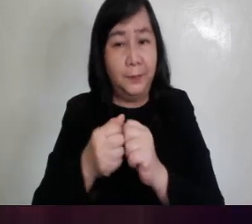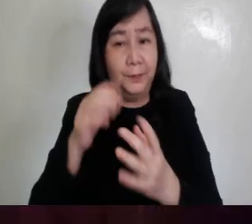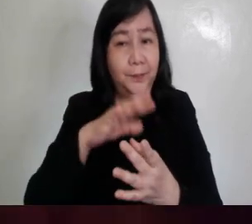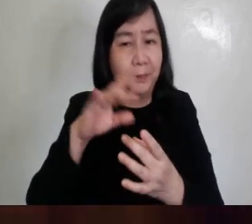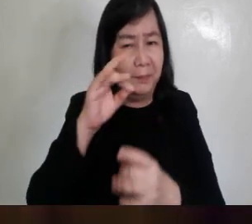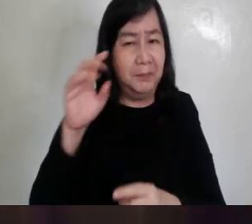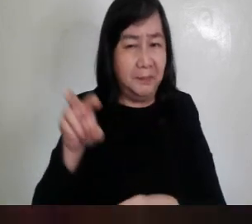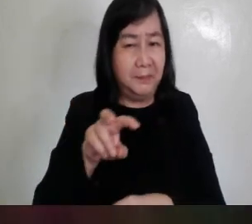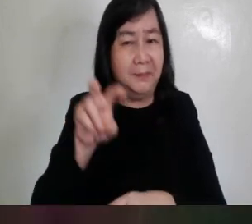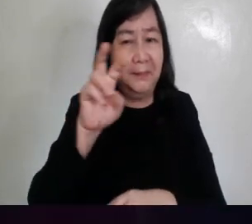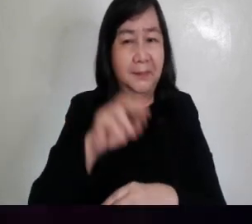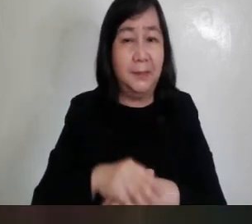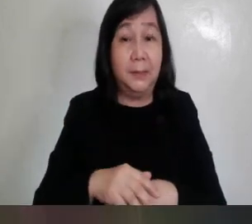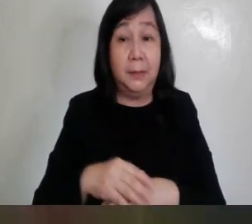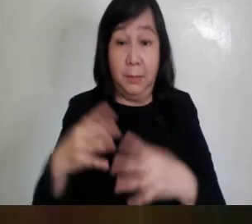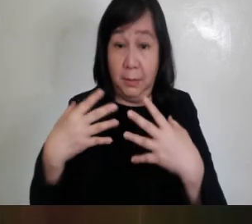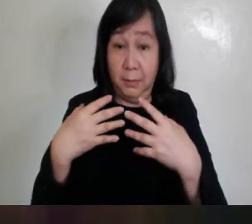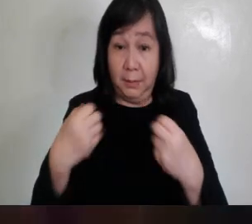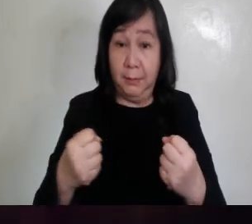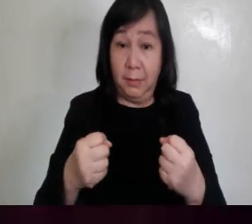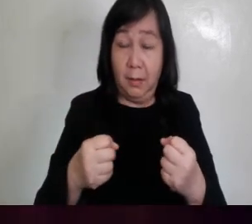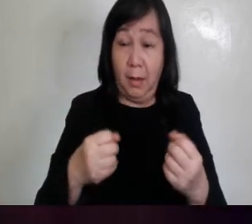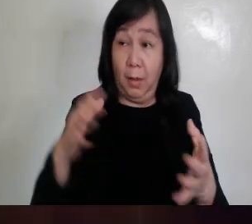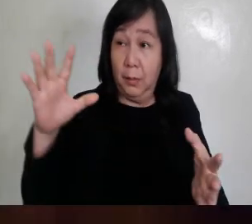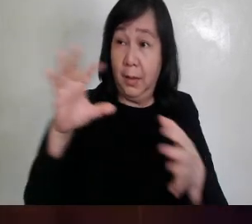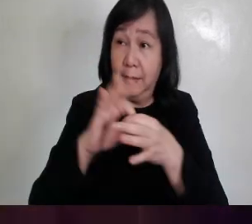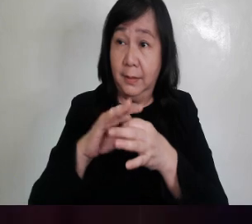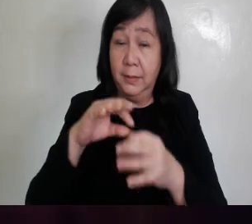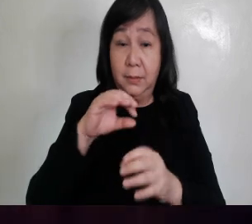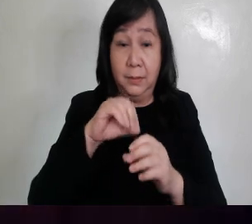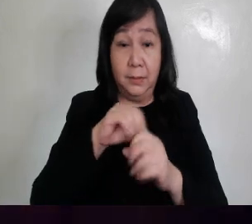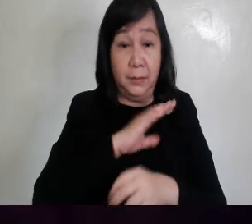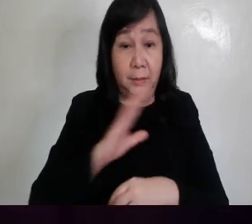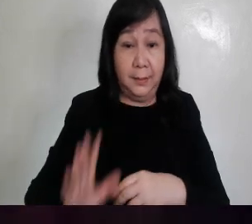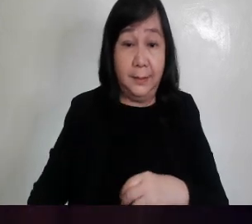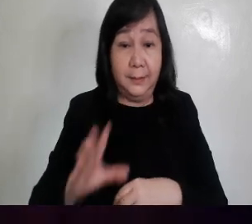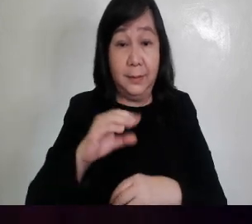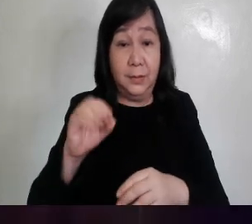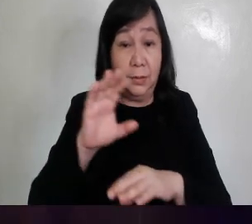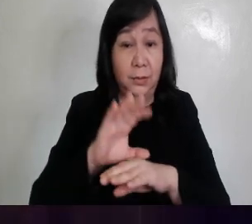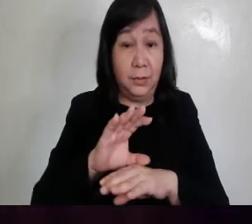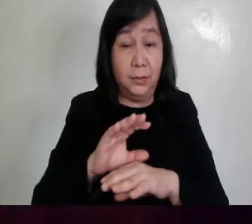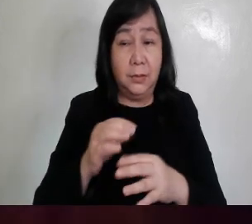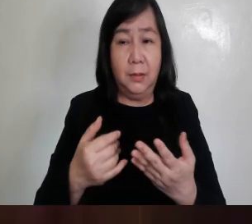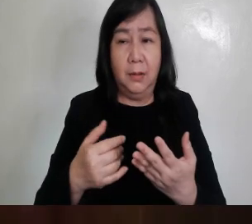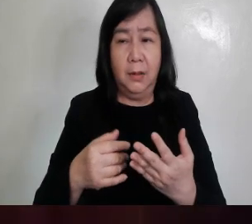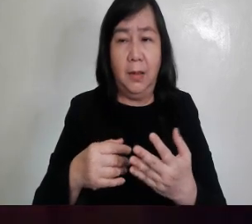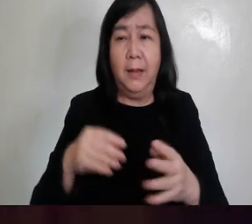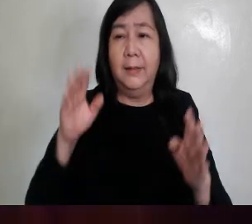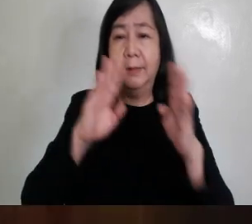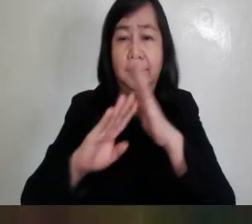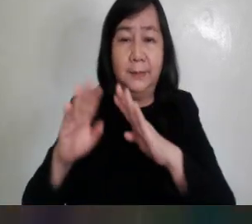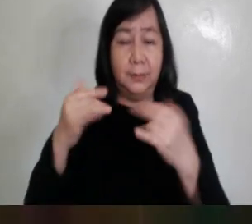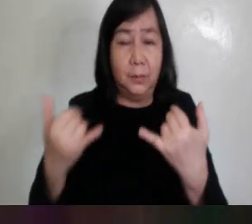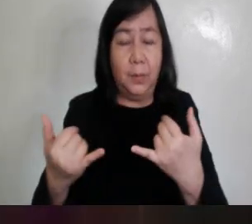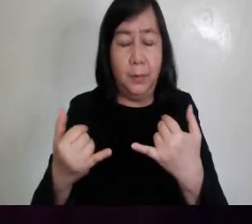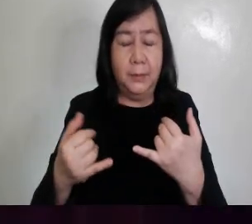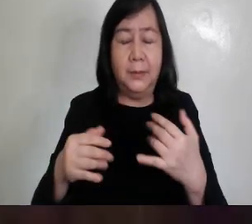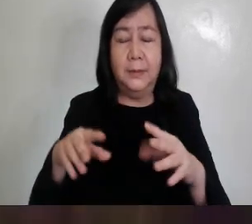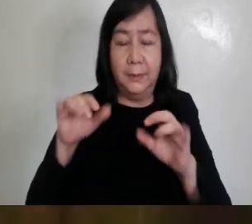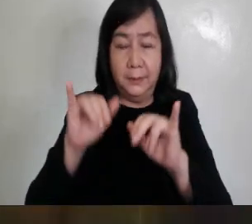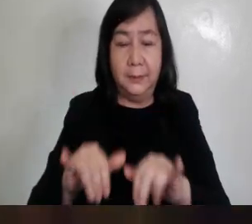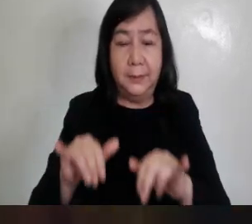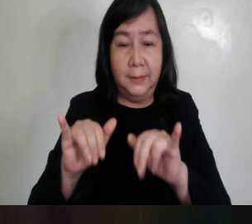ating espiritual na paglalakbay? Matibay ba ang ating ugnayan kay Kristo at sa Kanyang simbahan? Sa panahon ng pagsubok, manatili